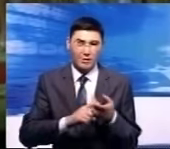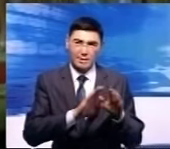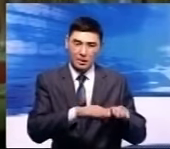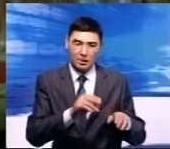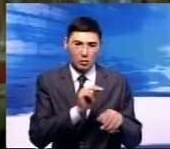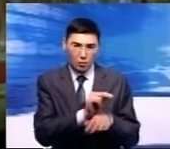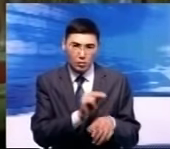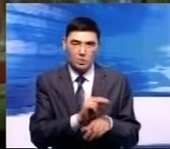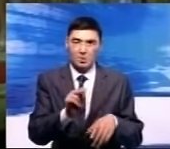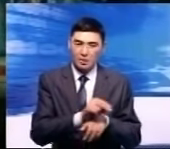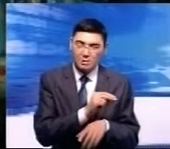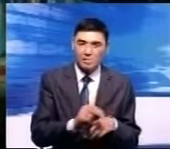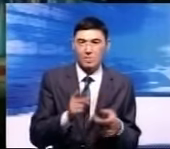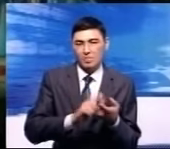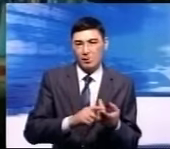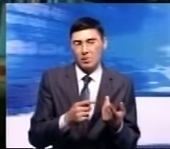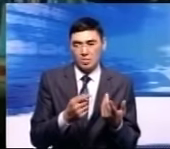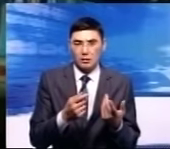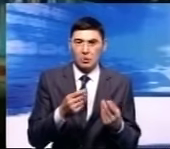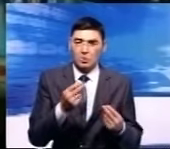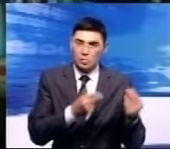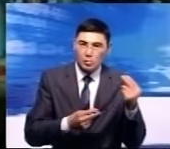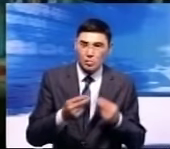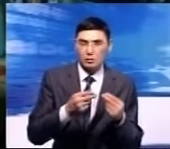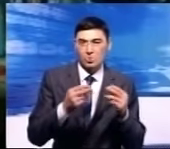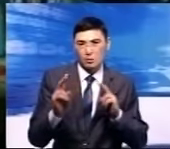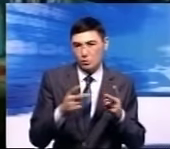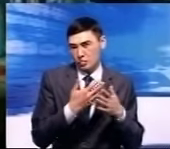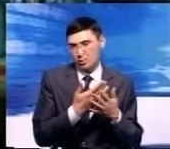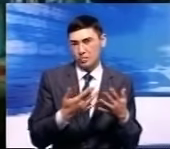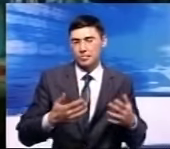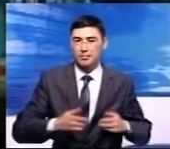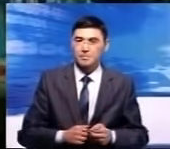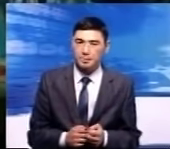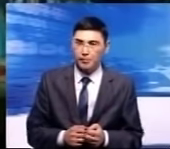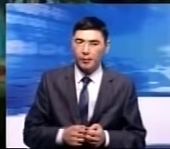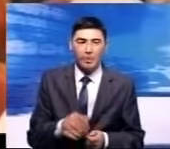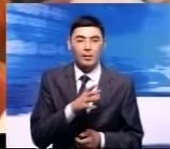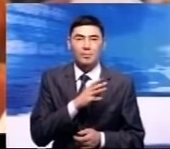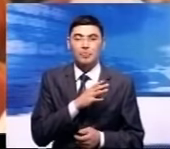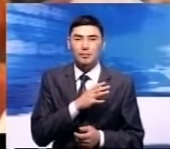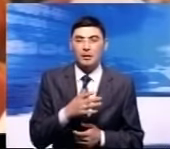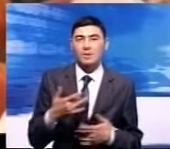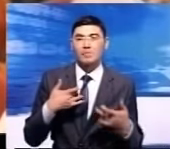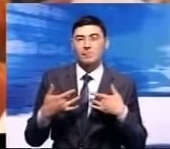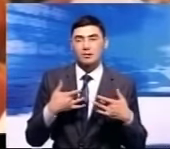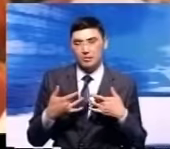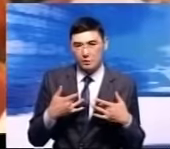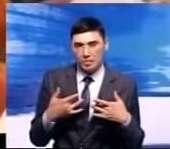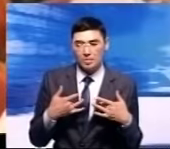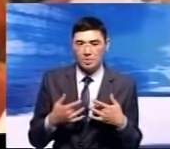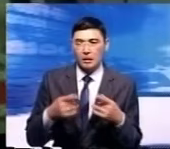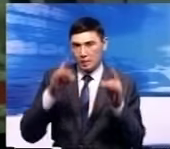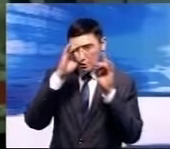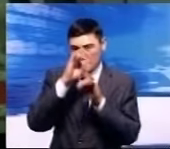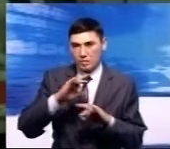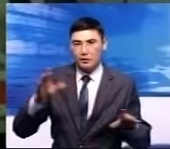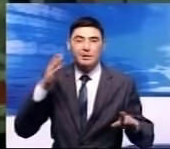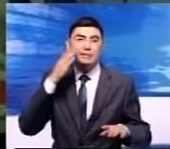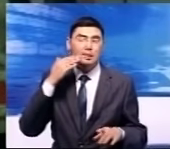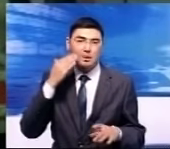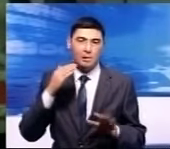развитии искусства. Во время фестиваля на сцене выступили творческие коллективы, в исполнении которых прозвучали популярные в